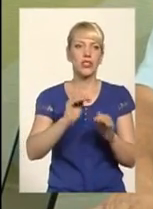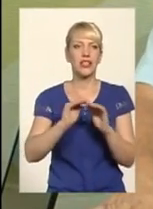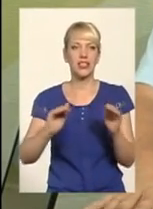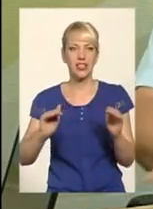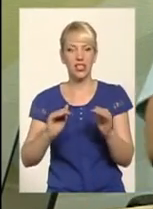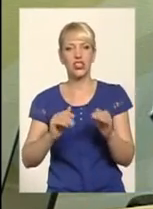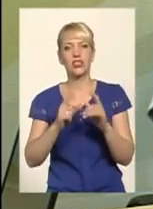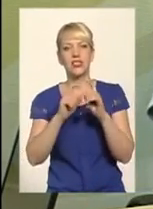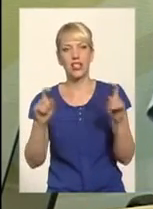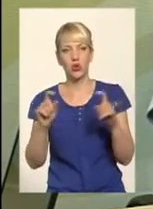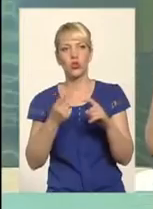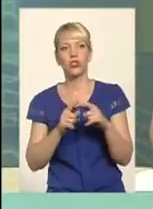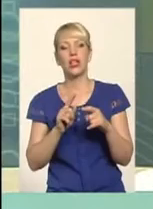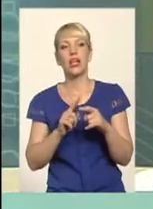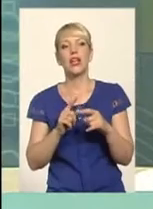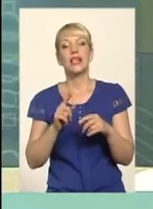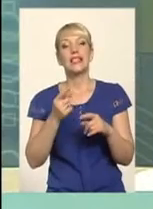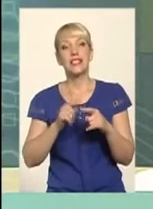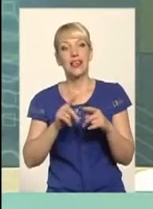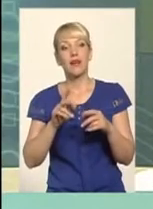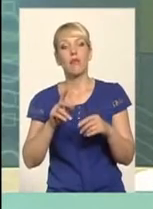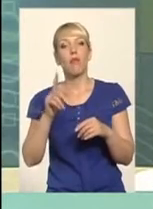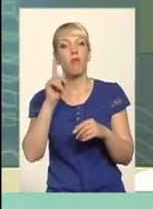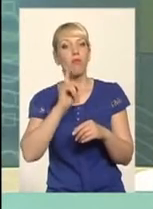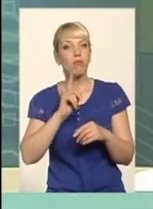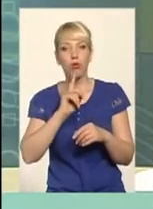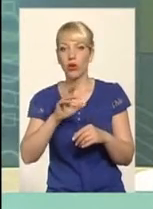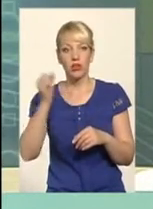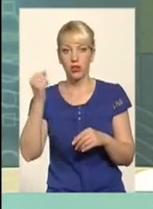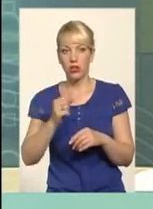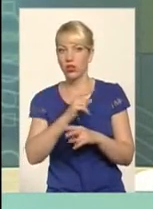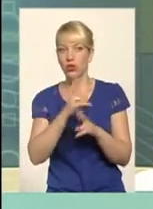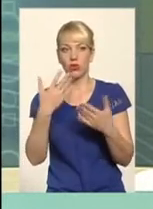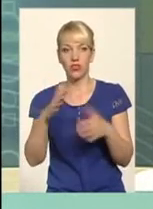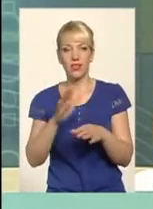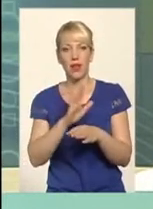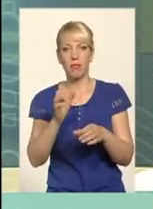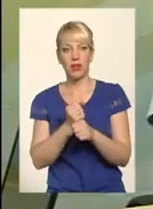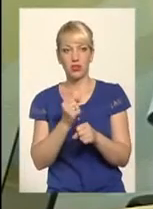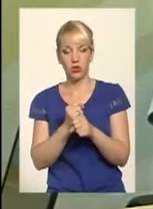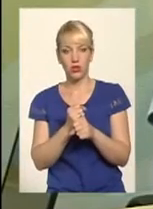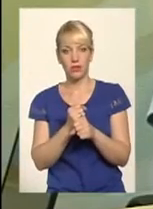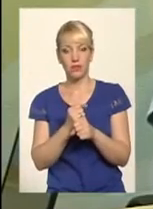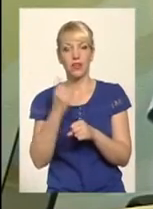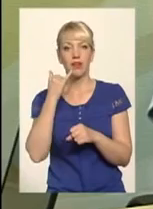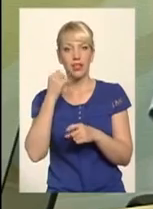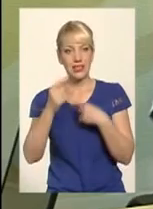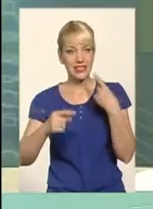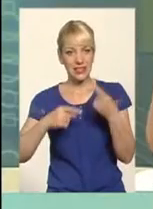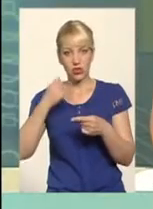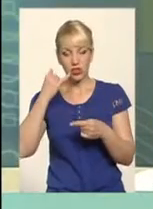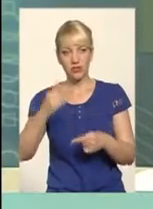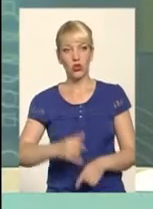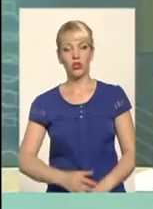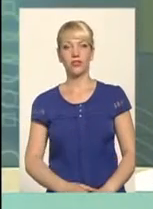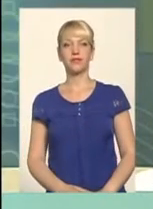по суті, вже по принципу, доки грім не гряне, вже ніхто і не працює. Да, вони намагаються шукати. У нас є ще один телефонний